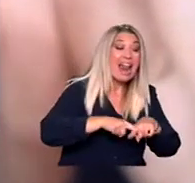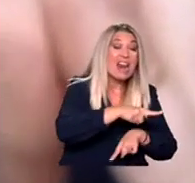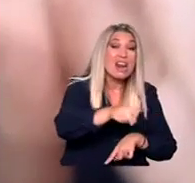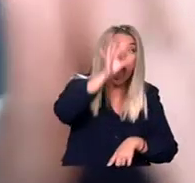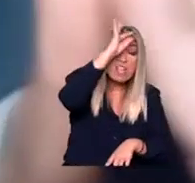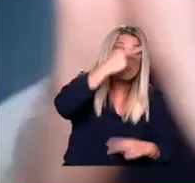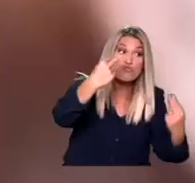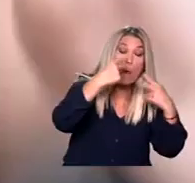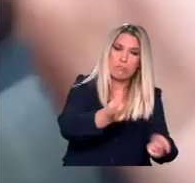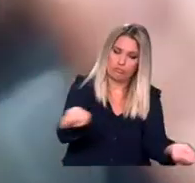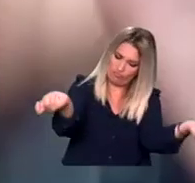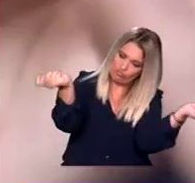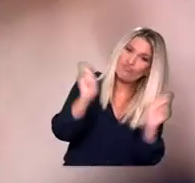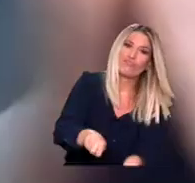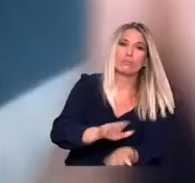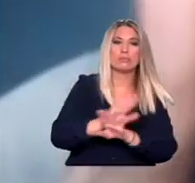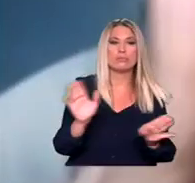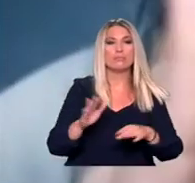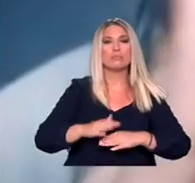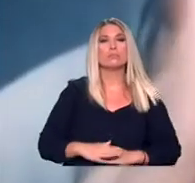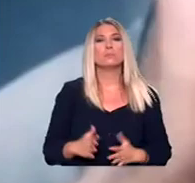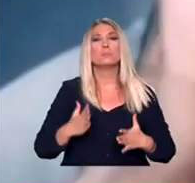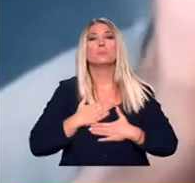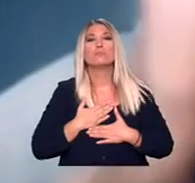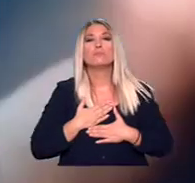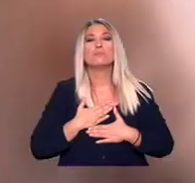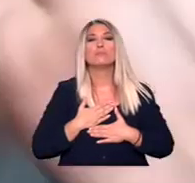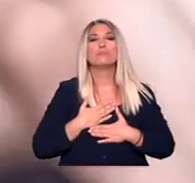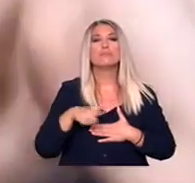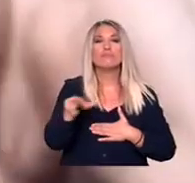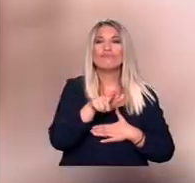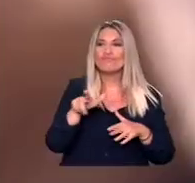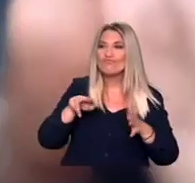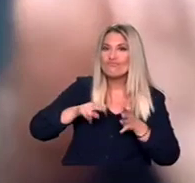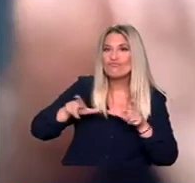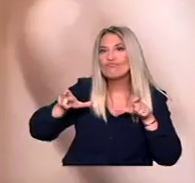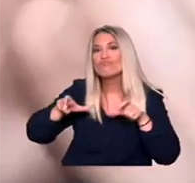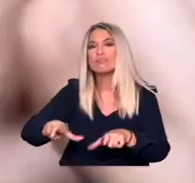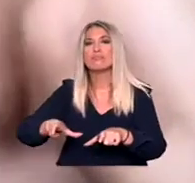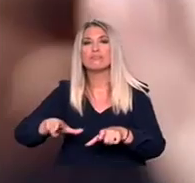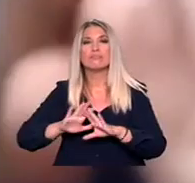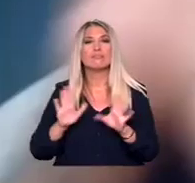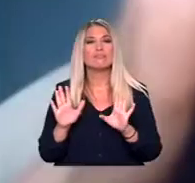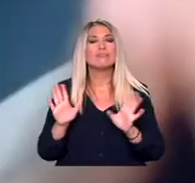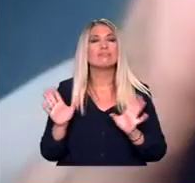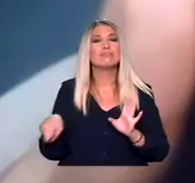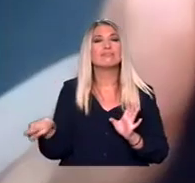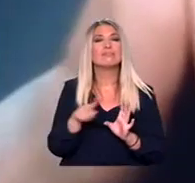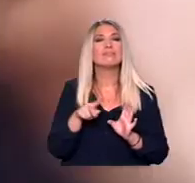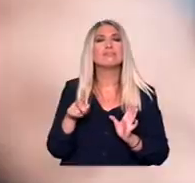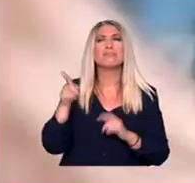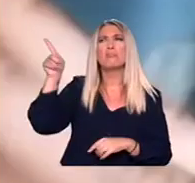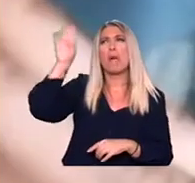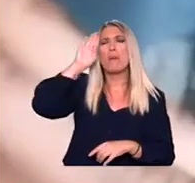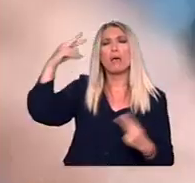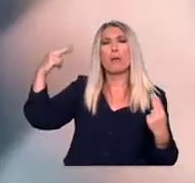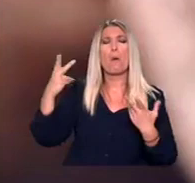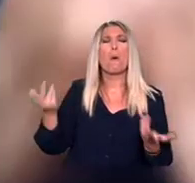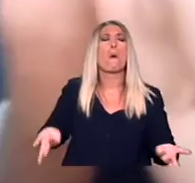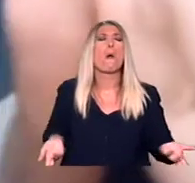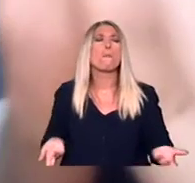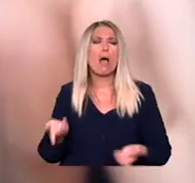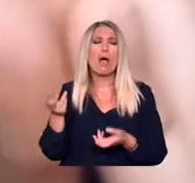έχουν πρόσβαση σε ένα κινητό το οποίο έρχεται έτοιμο. Πρέπει να το παγιδεύσουν. Μόνο οι ΙΠΑ έχουν πρόσβαση, επειδή τα λειτουργικά σχήματα κατασκευάζονται εκεί και